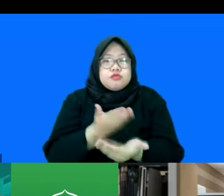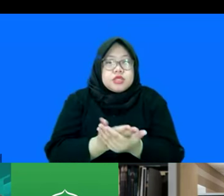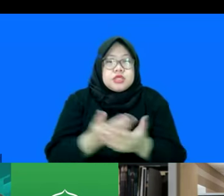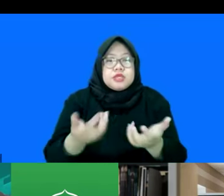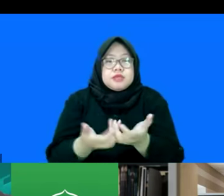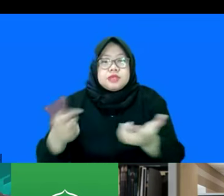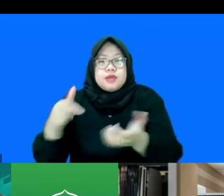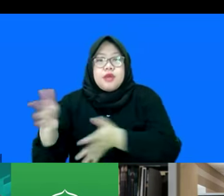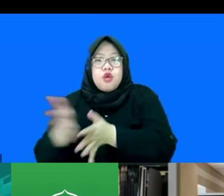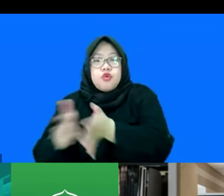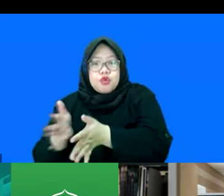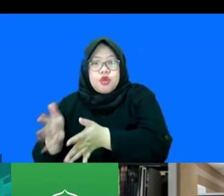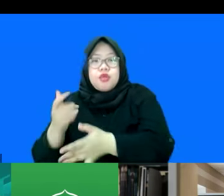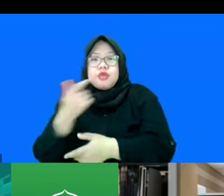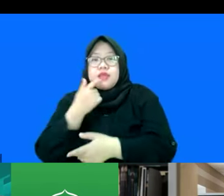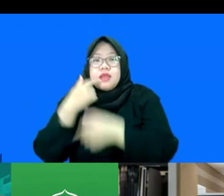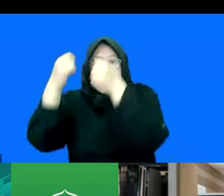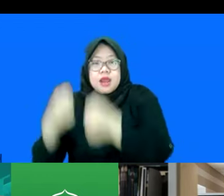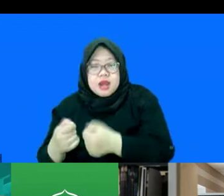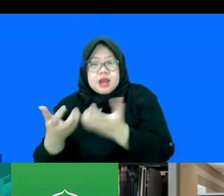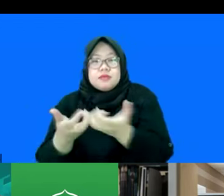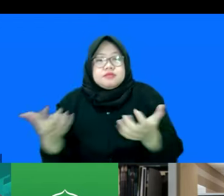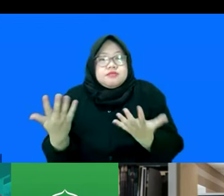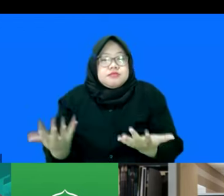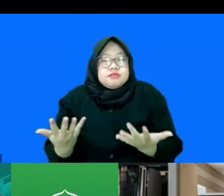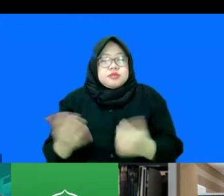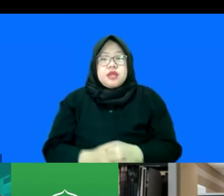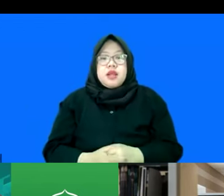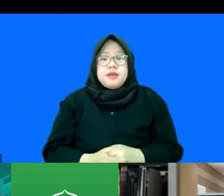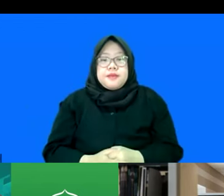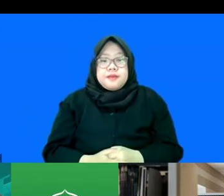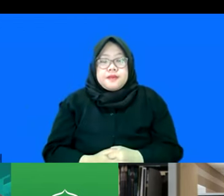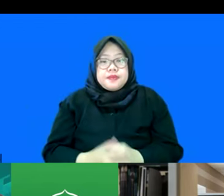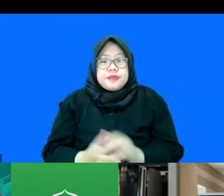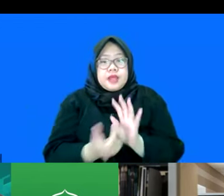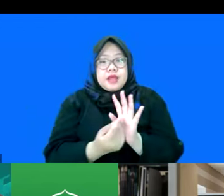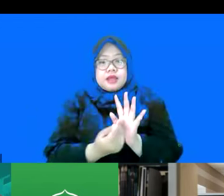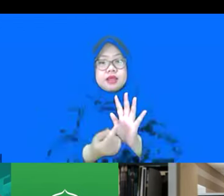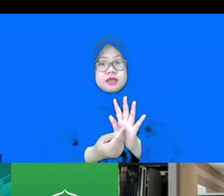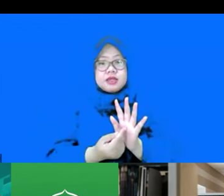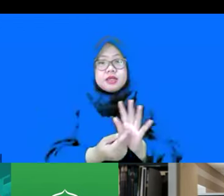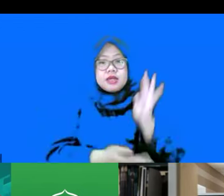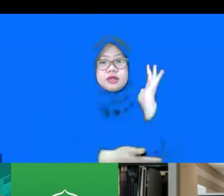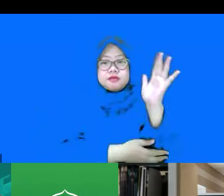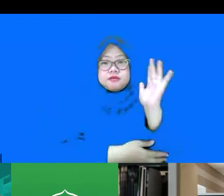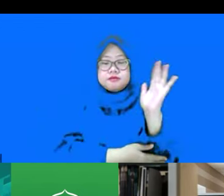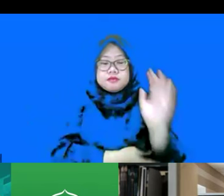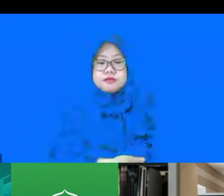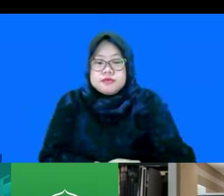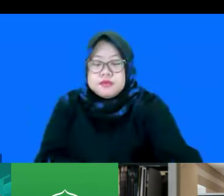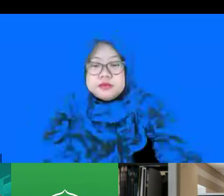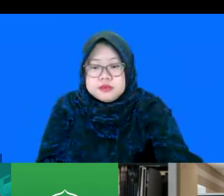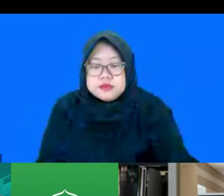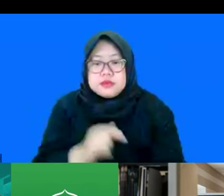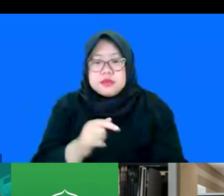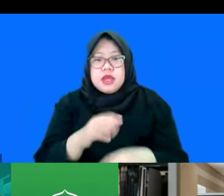itu juga tadi saya sempat sempat raise di salah satu apa bagian dari paparan saya. Nah, itu jadi sebetulnya kembali lagi ke